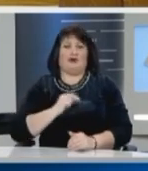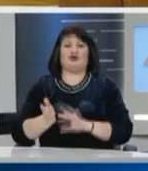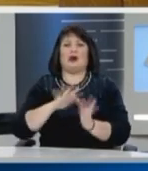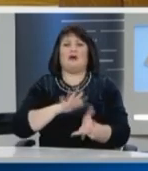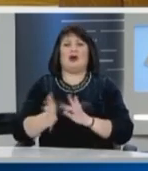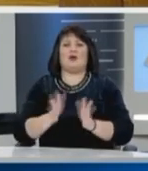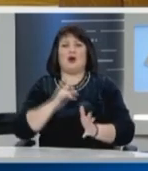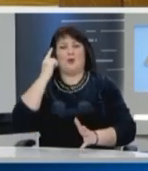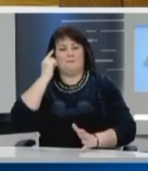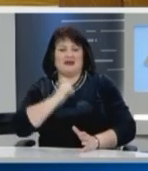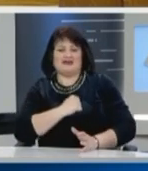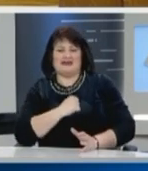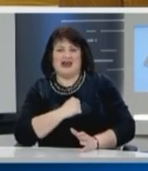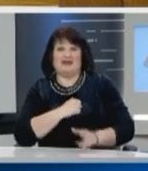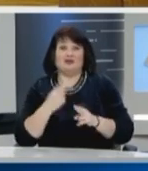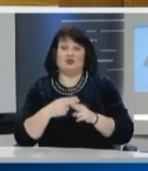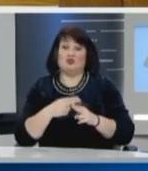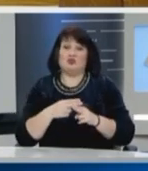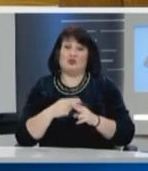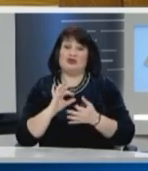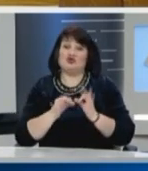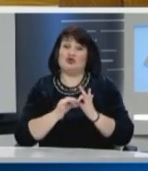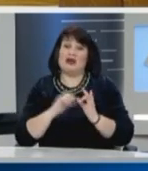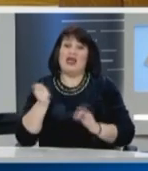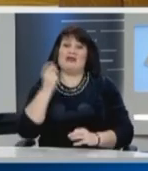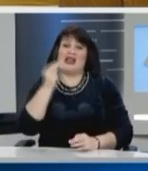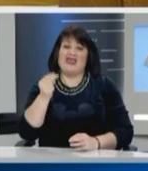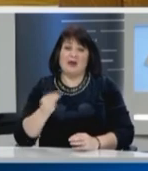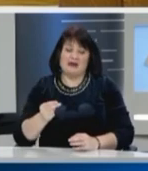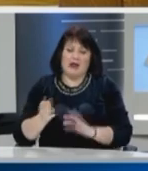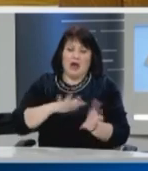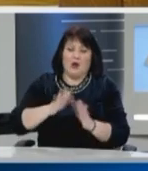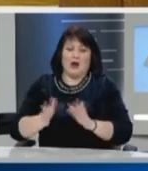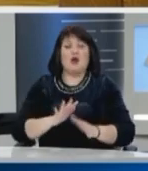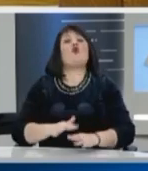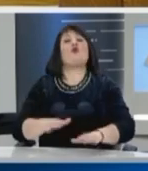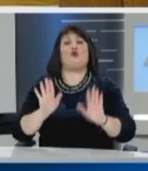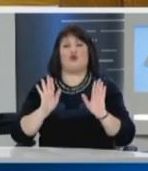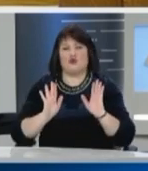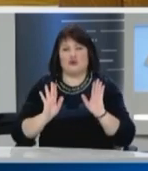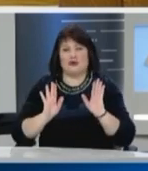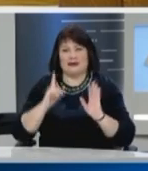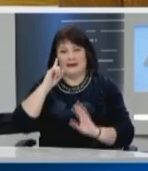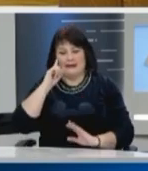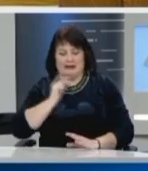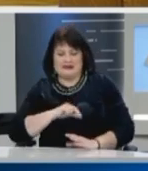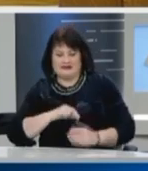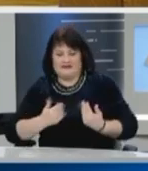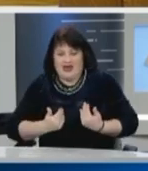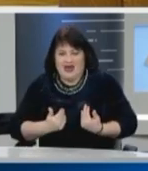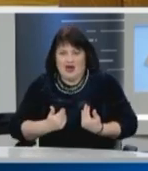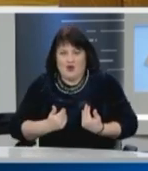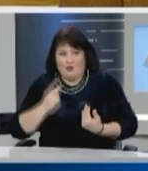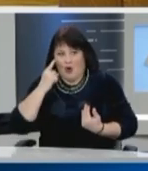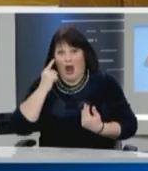άποψη για τα κρίσιμα και ιστορική σημασία σε εθνικά θέματα με βάση το πρόσκαιρο,